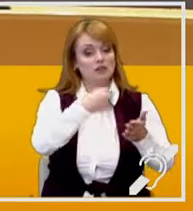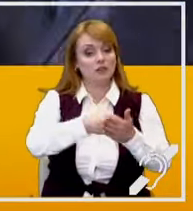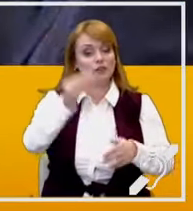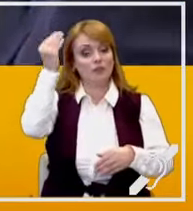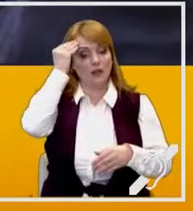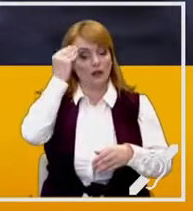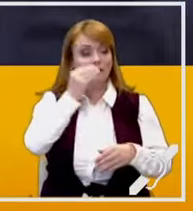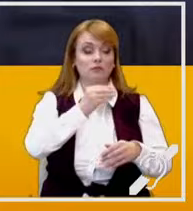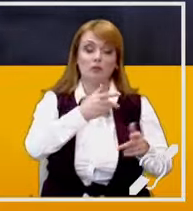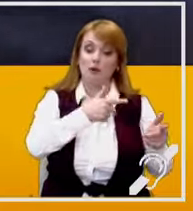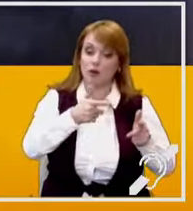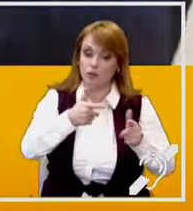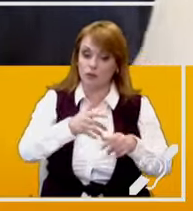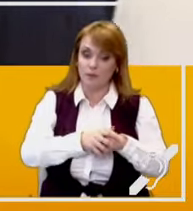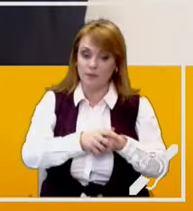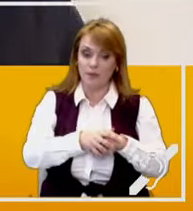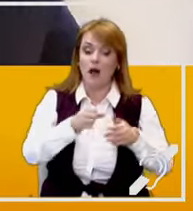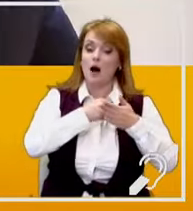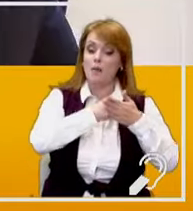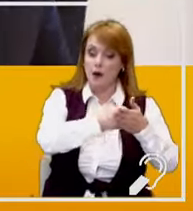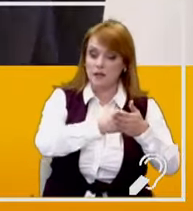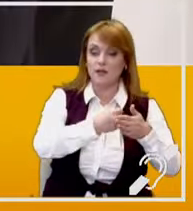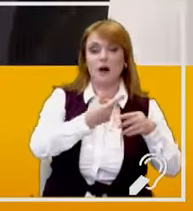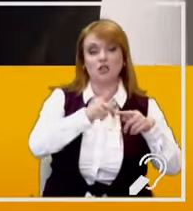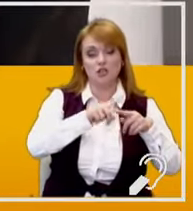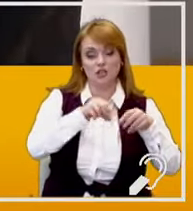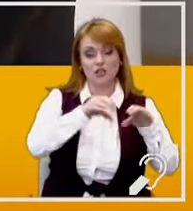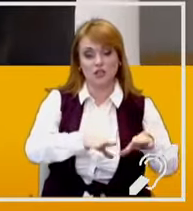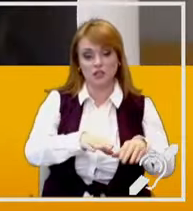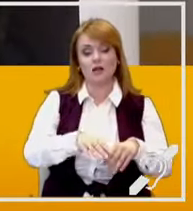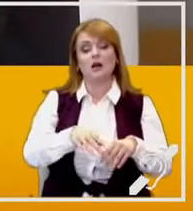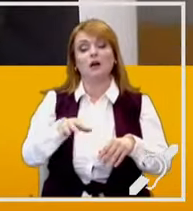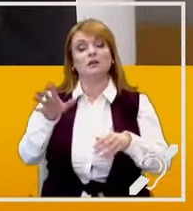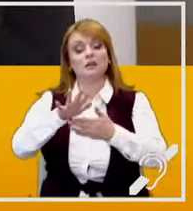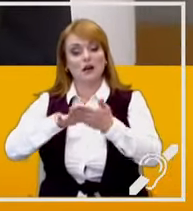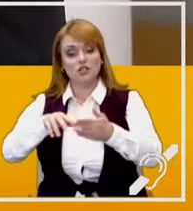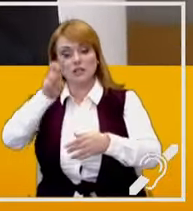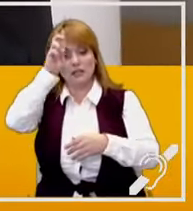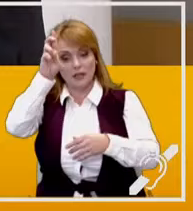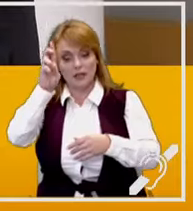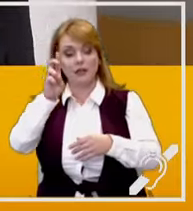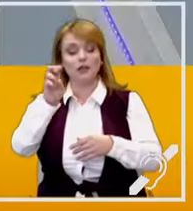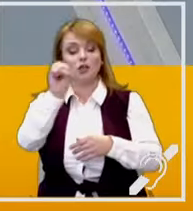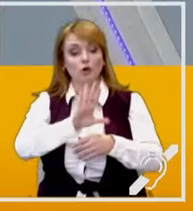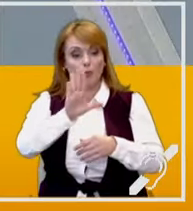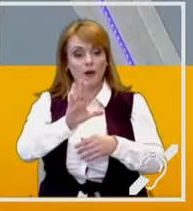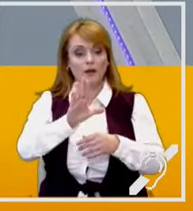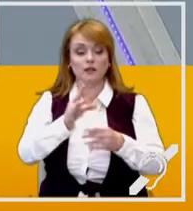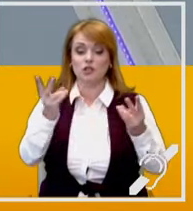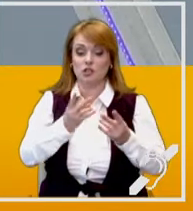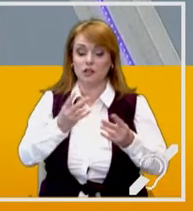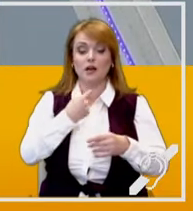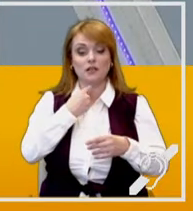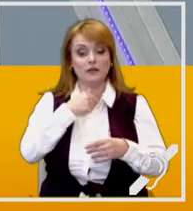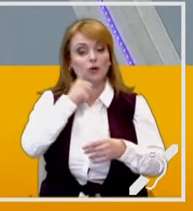de pregătire a țării pentru aderare. În baza acesteia, statele membre vor trebui să decidă unanim încheierea negocierilor, iar